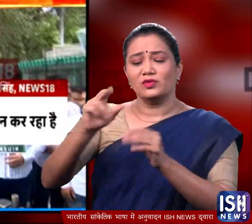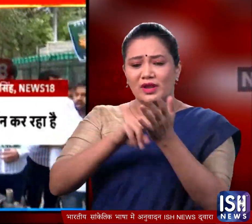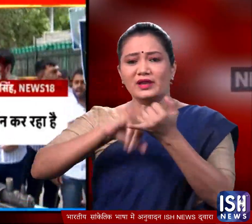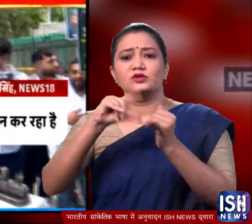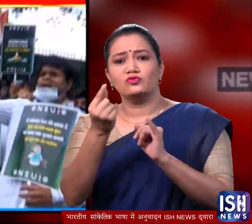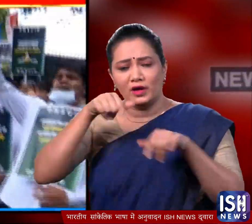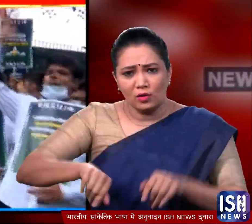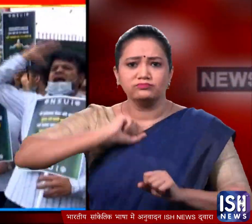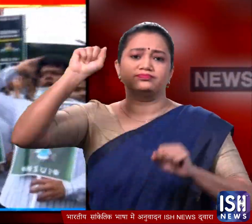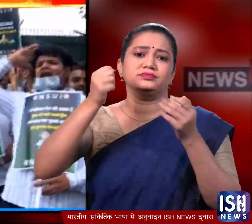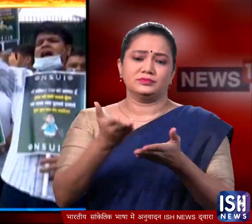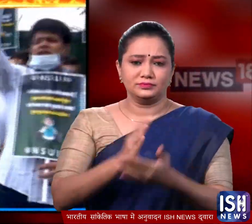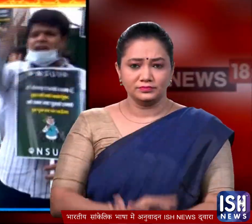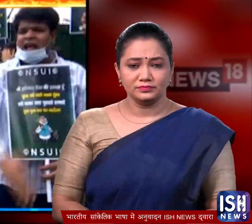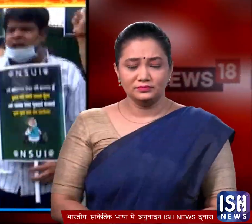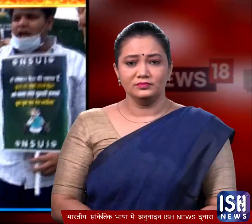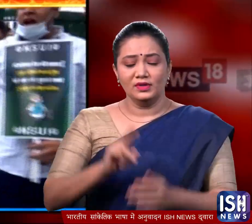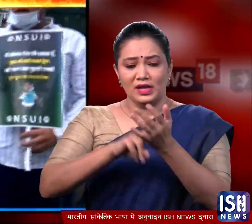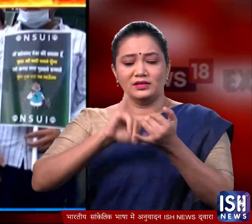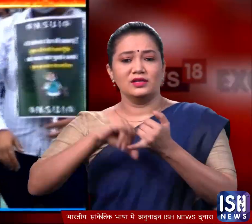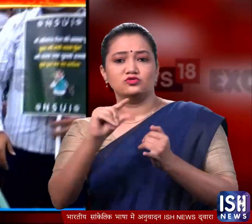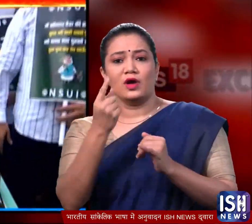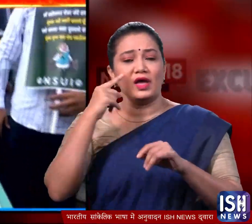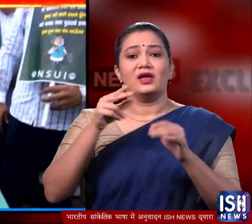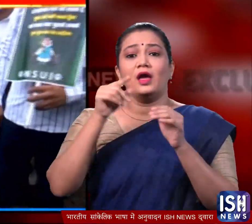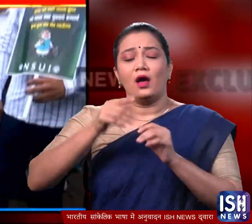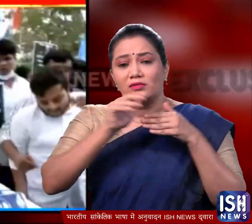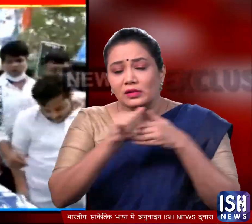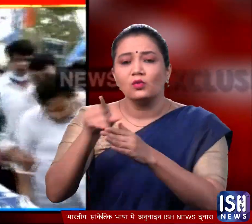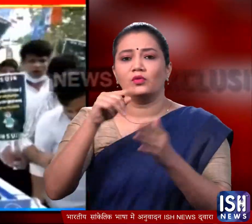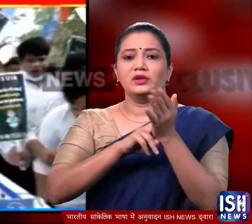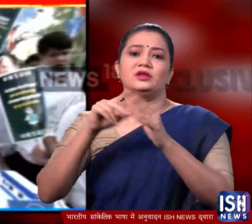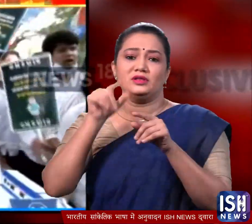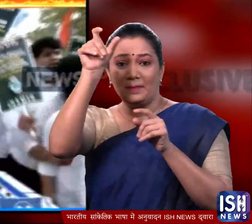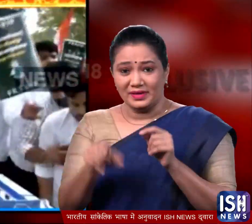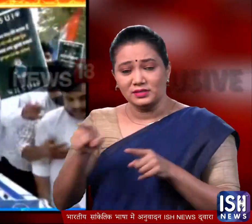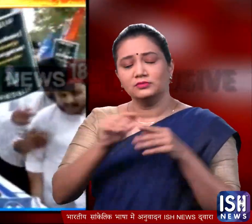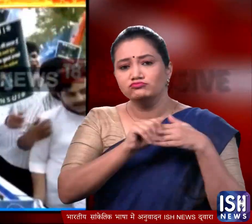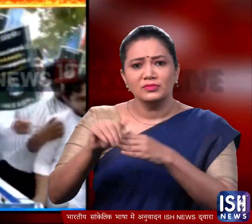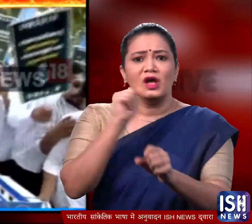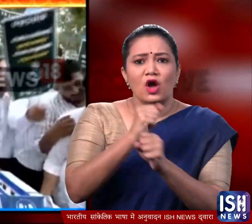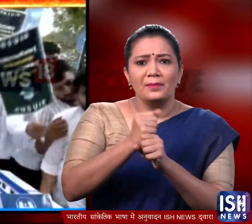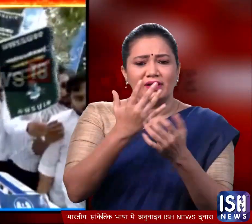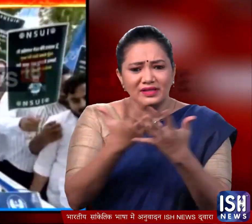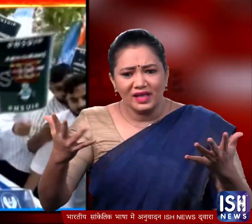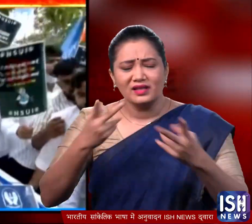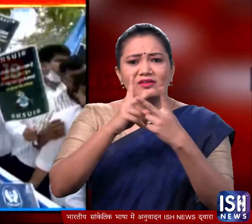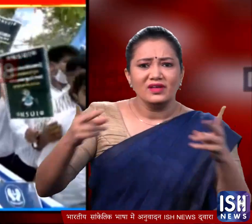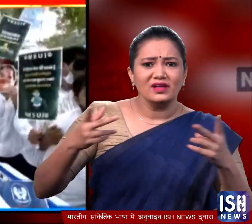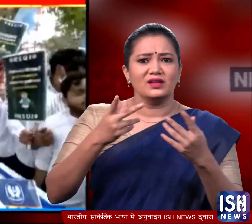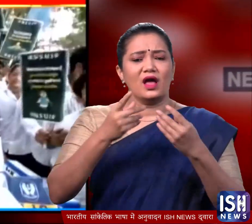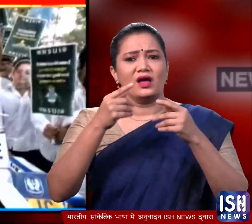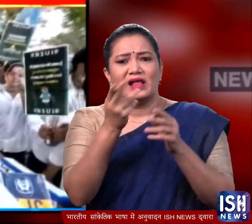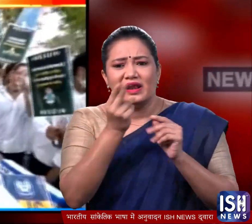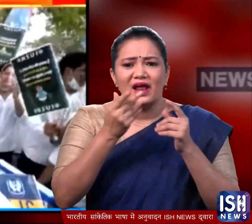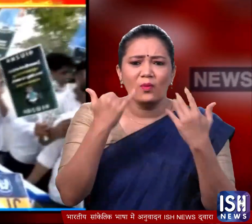एनएसयूआई प्रदर्शन कर रहा है। इस प्रदर्शन की अगुवाई एनएसयूआई अध्यक्ष नीरज कुंदन ने की और उन्होंने सरकारी संपत्तियों को लीज पर देने के केंद्र के